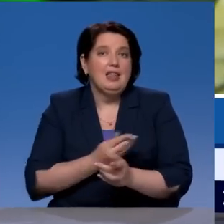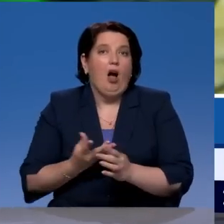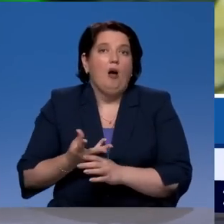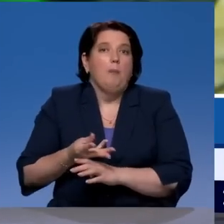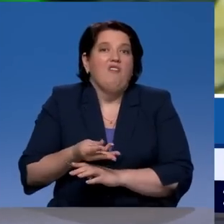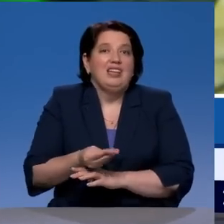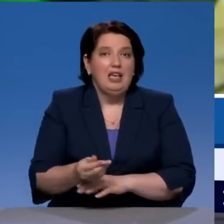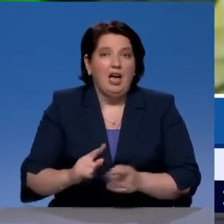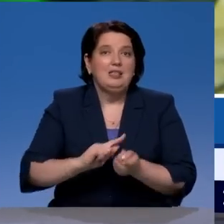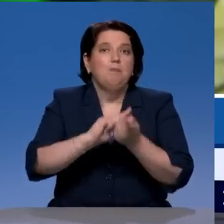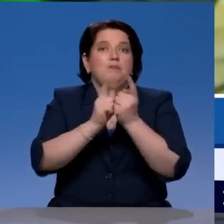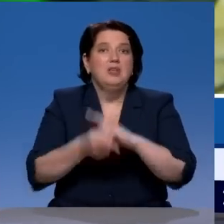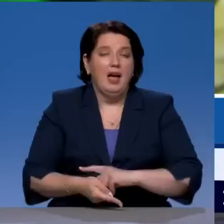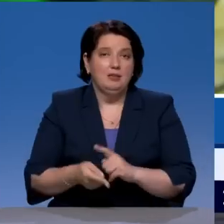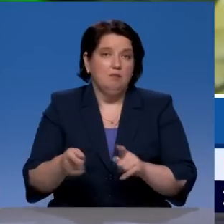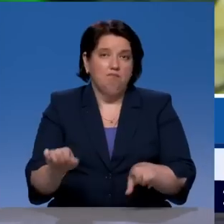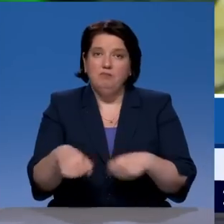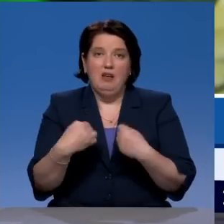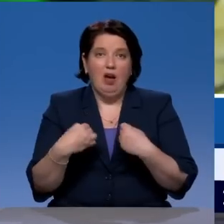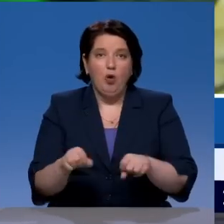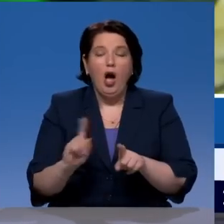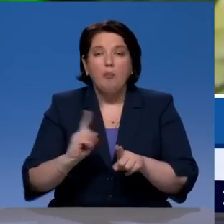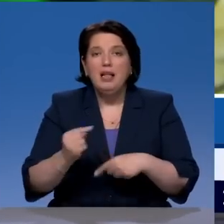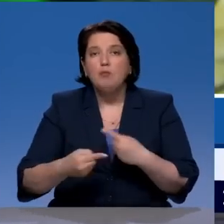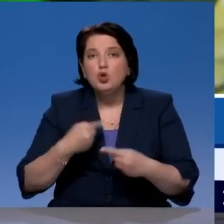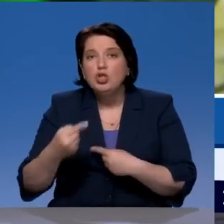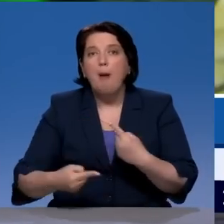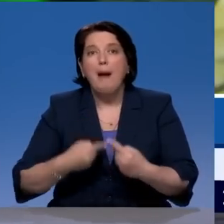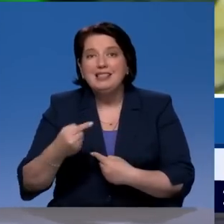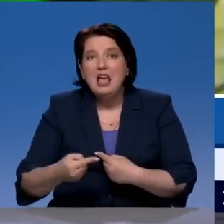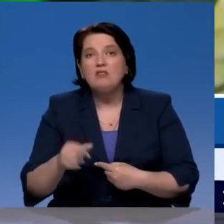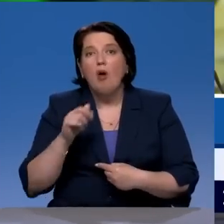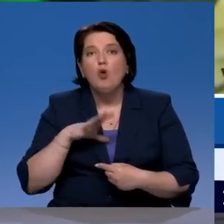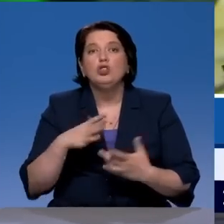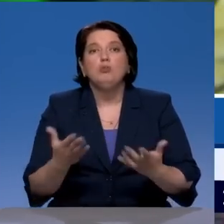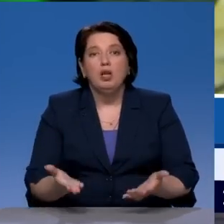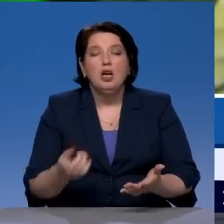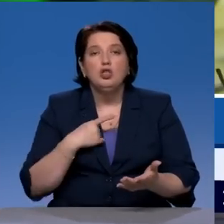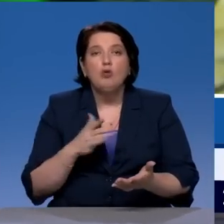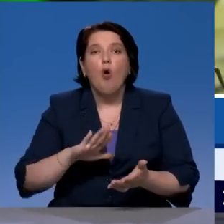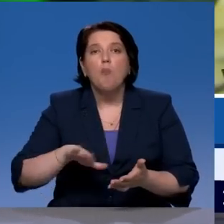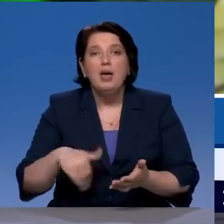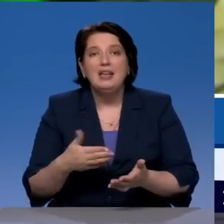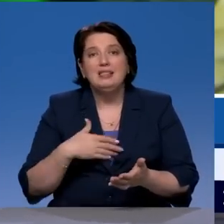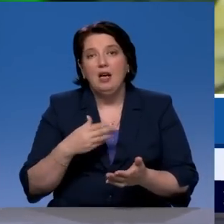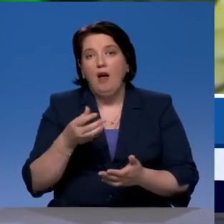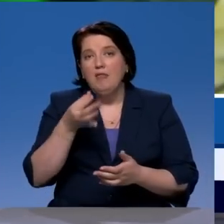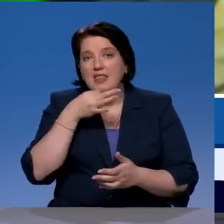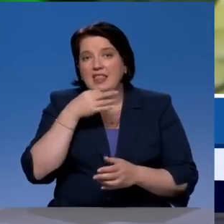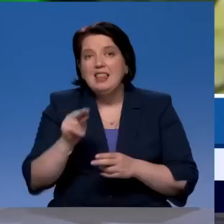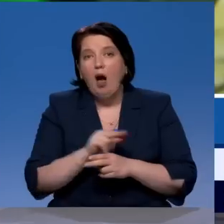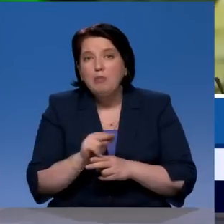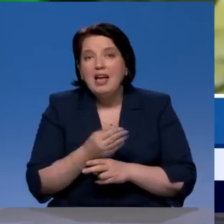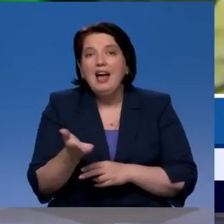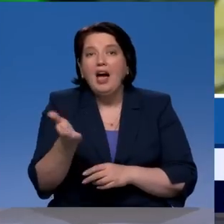серьезным таким последствиям. Последствиям того, что без препарата может остаться пациент, которому он крайне необходим,